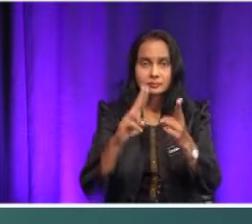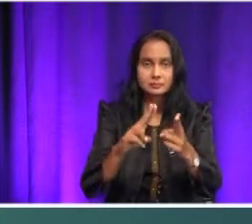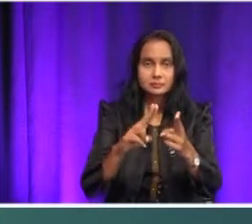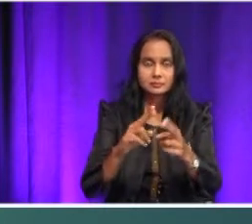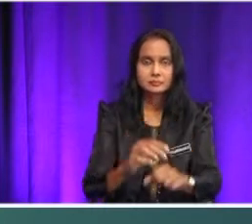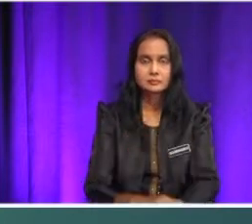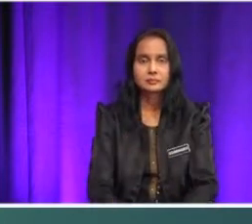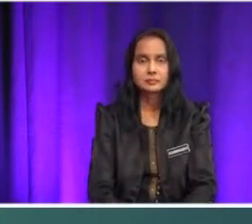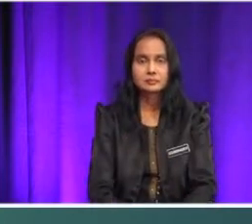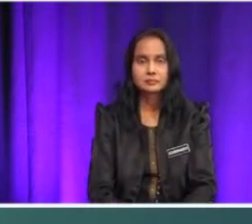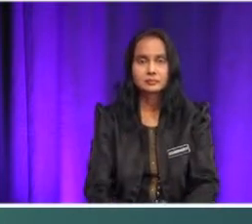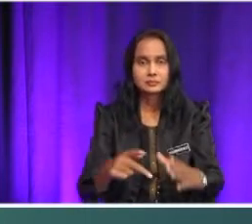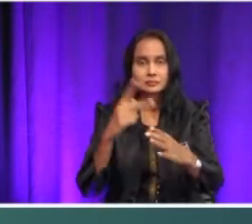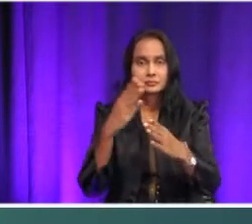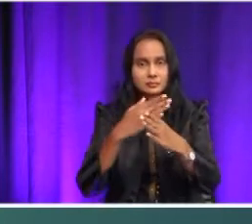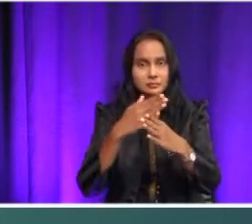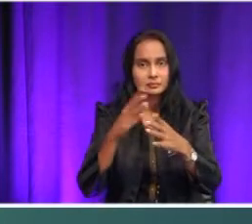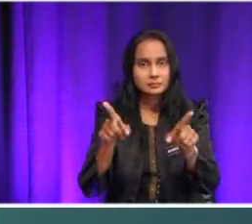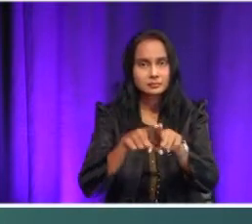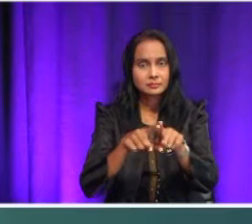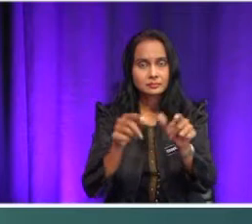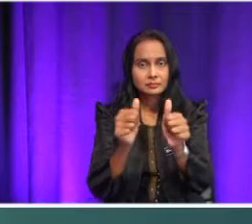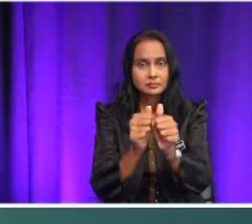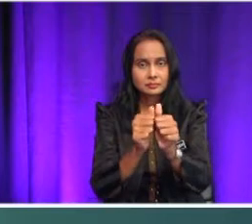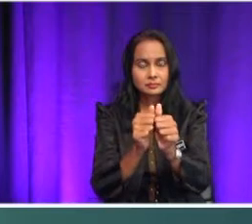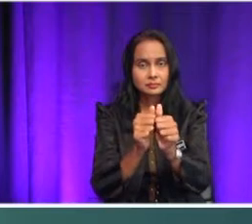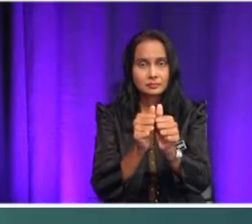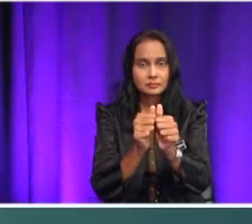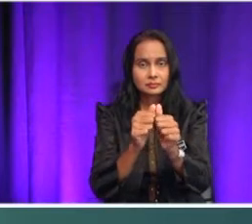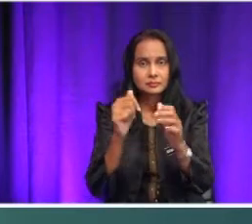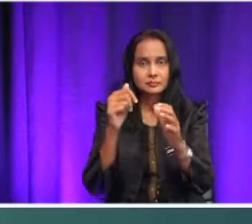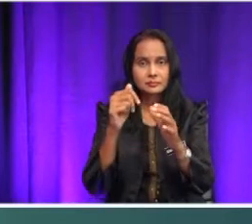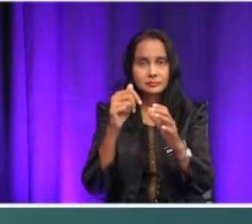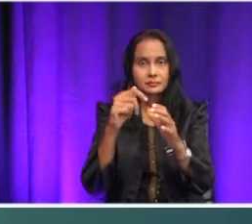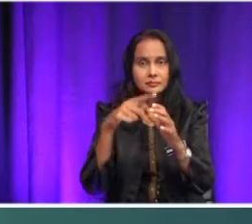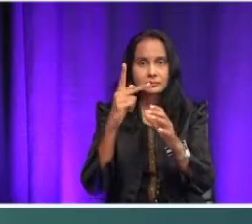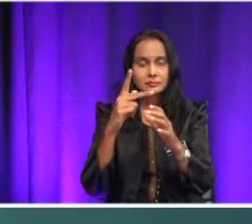sama dengan jumlah keluaran bagi dengan input berubah